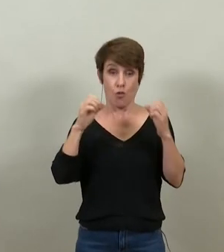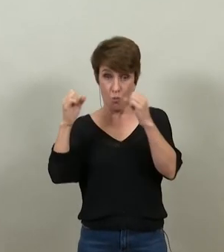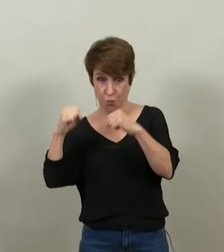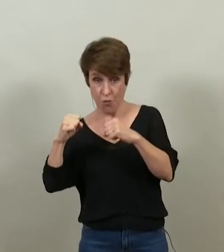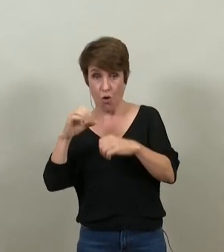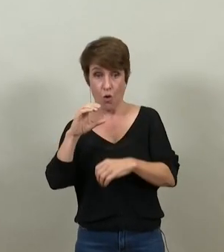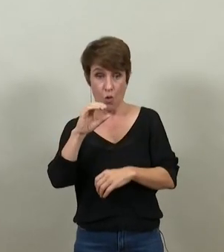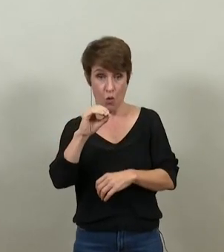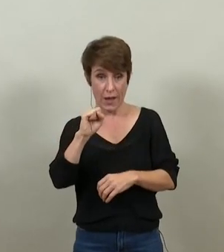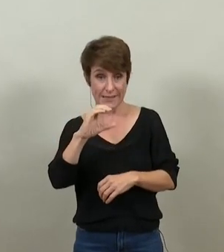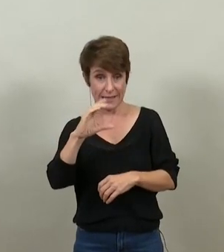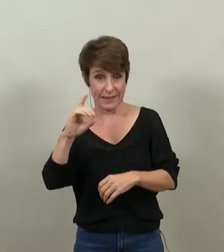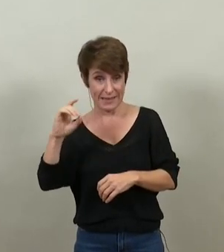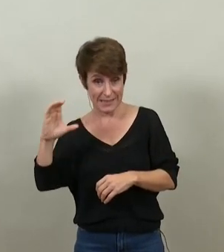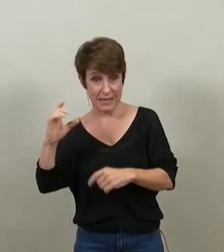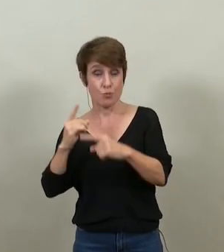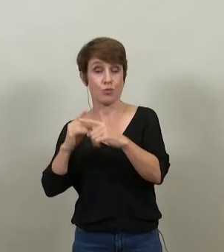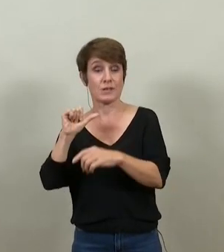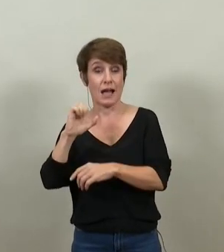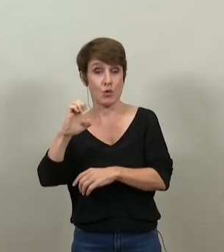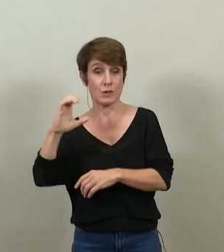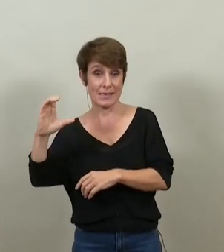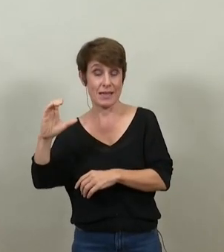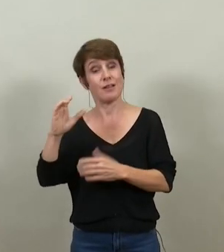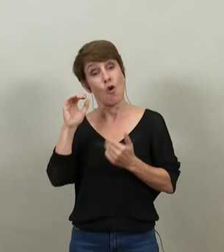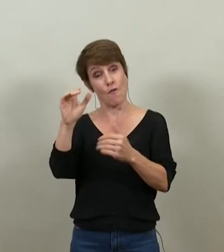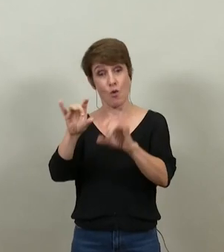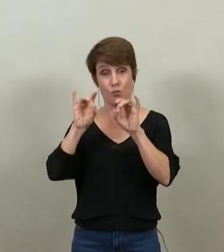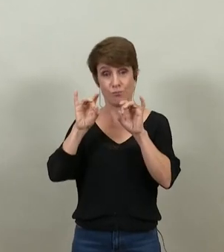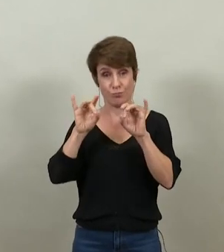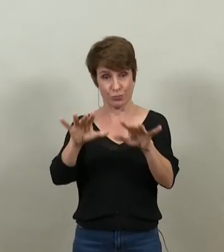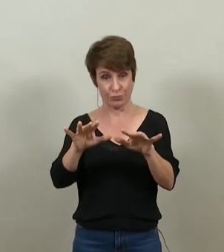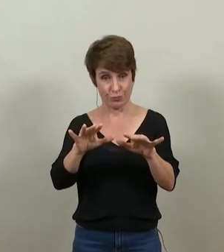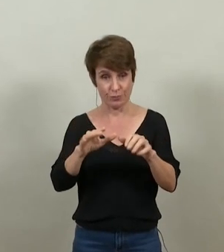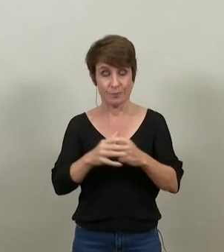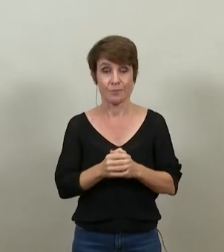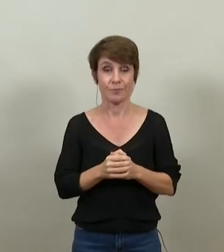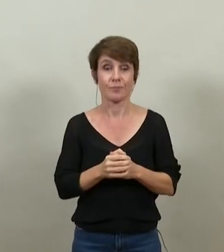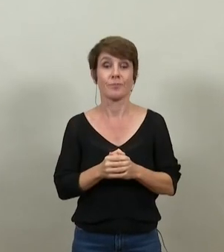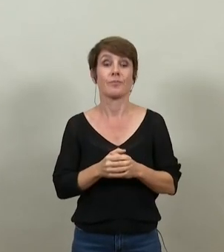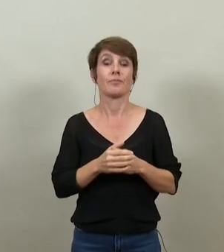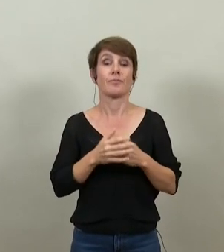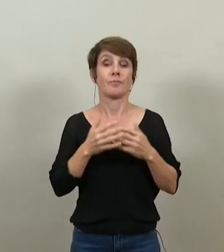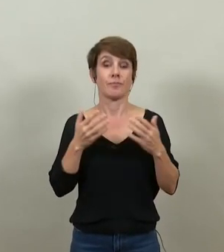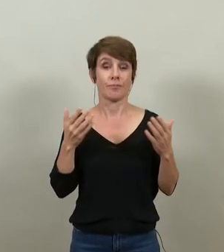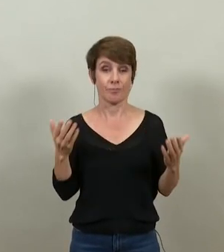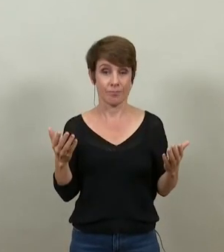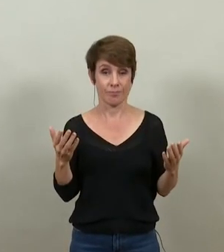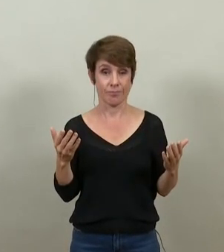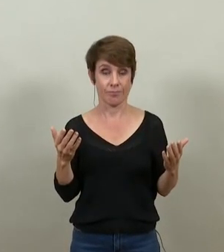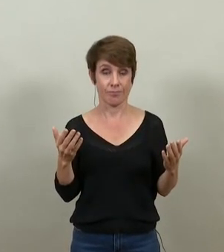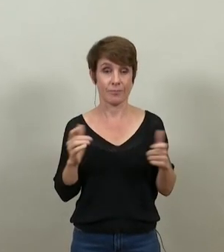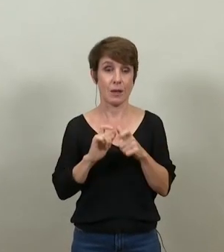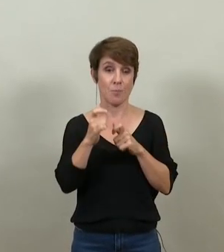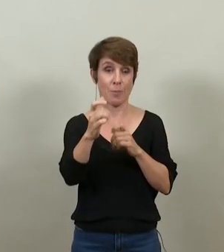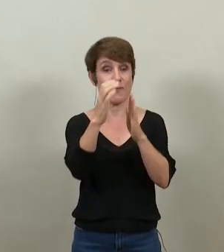deosddc et d'EC le vœ est donc repoussé nous passons maintenant aux